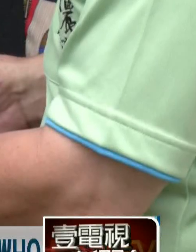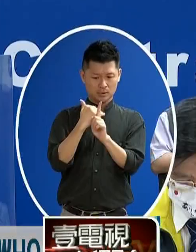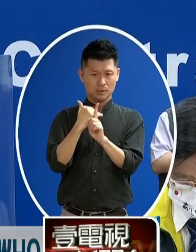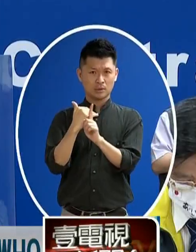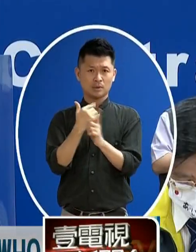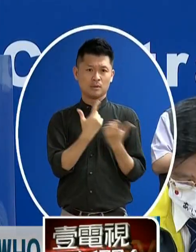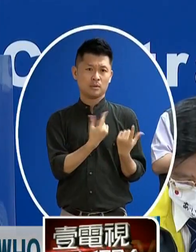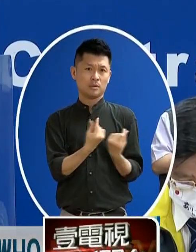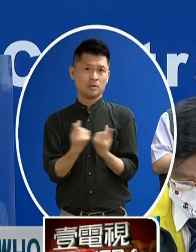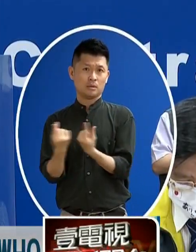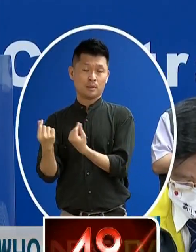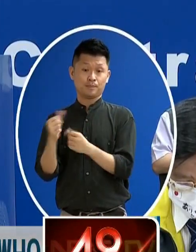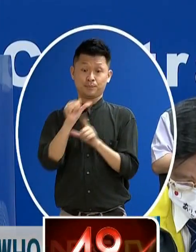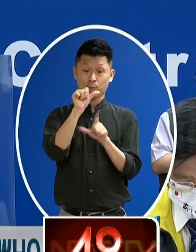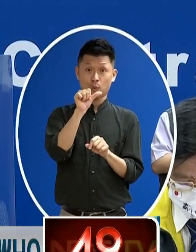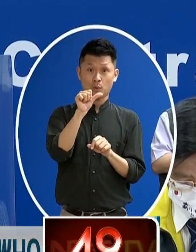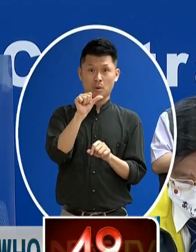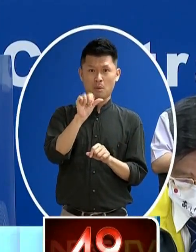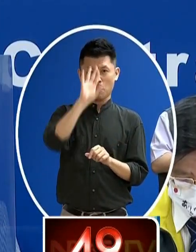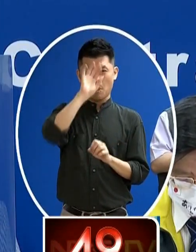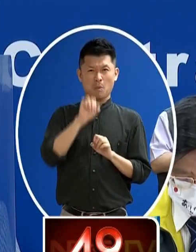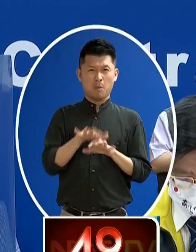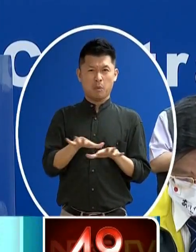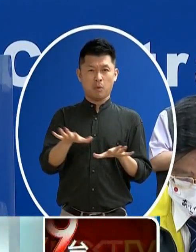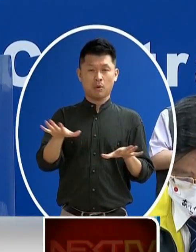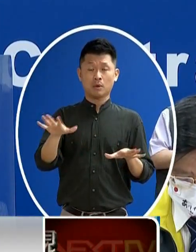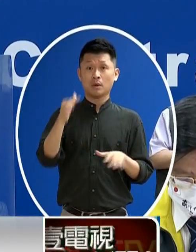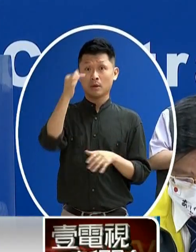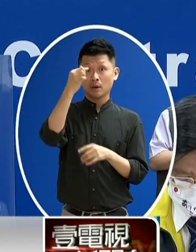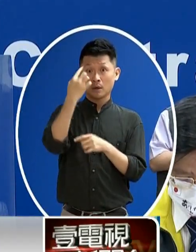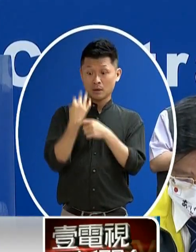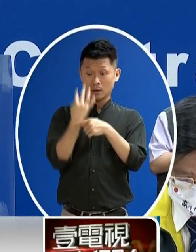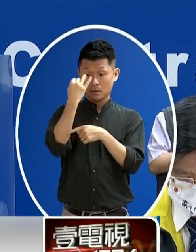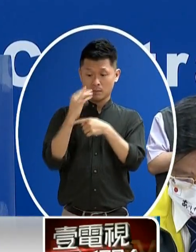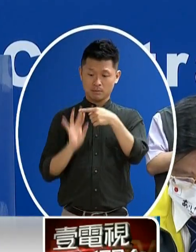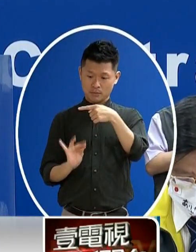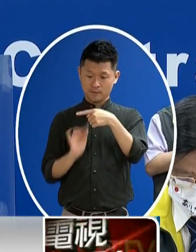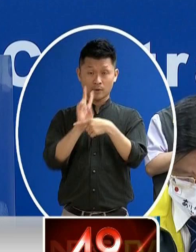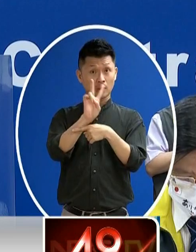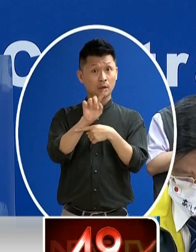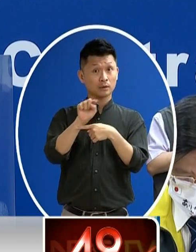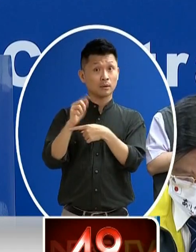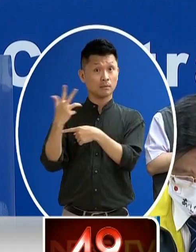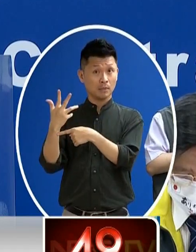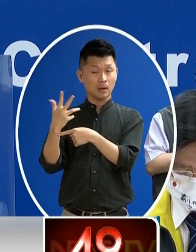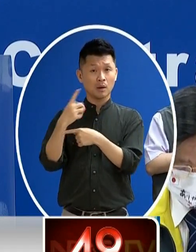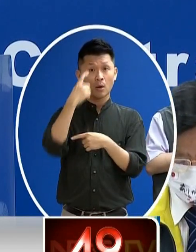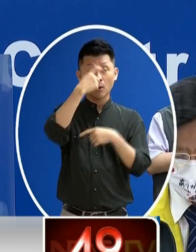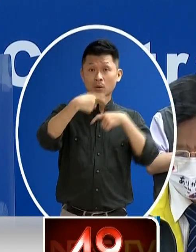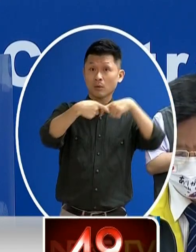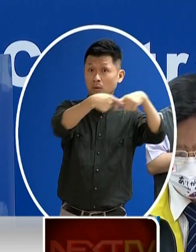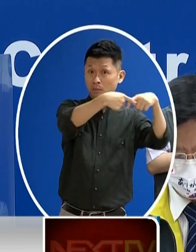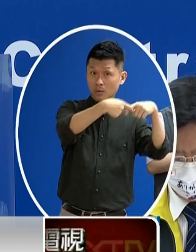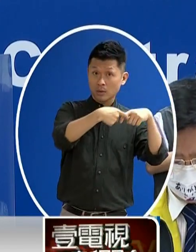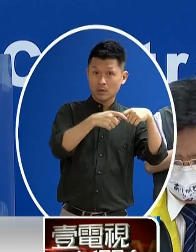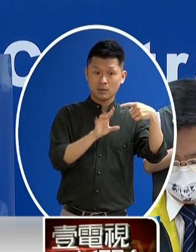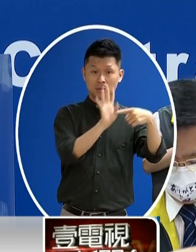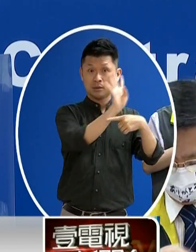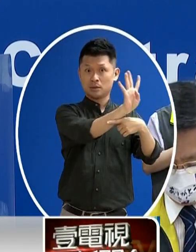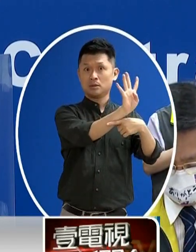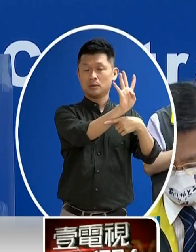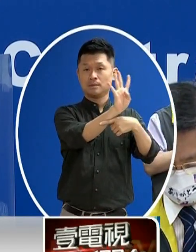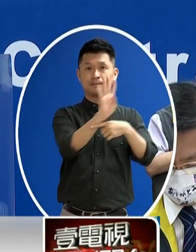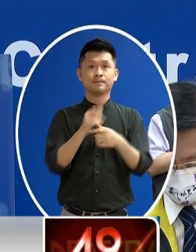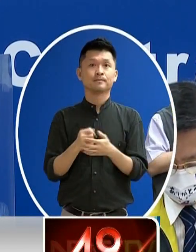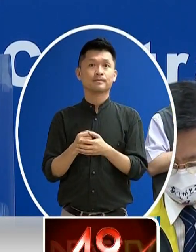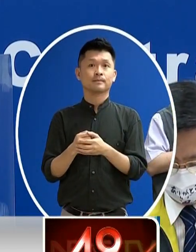例。 5月的时候，疫情初期我们还是最高到2.8%，都低于这个欧盟4%跟那